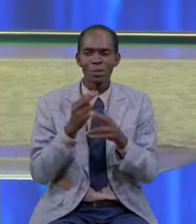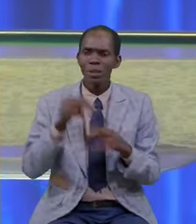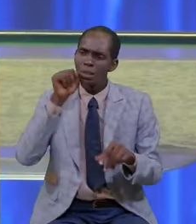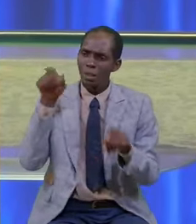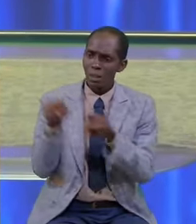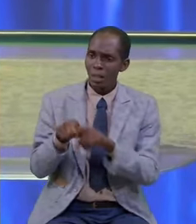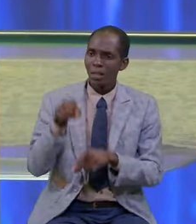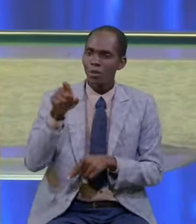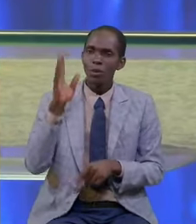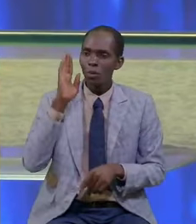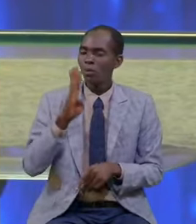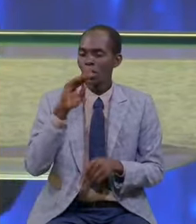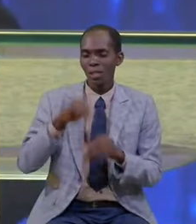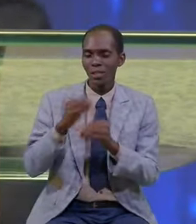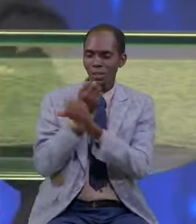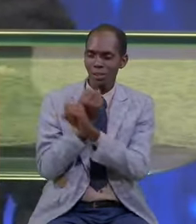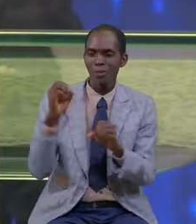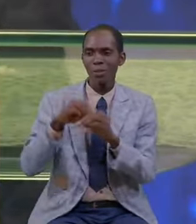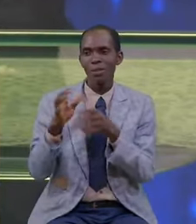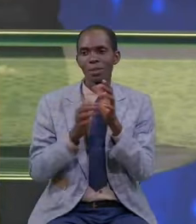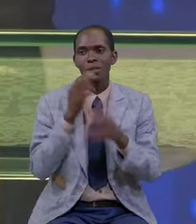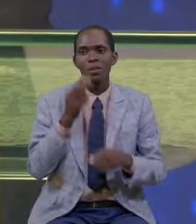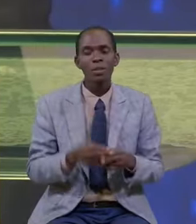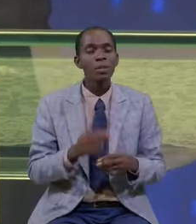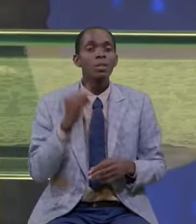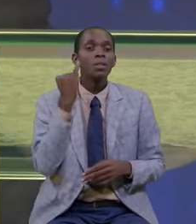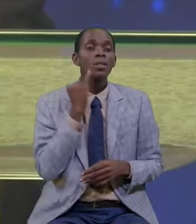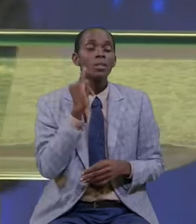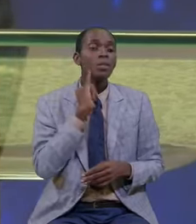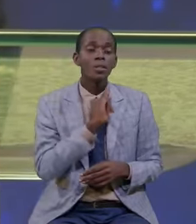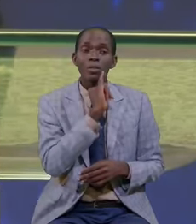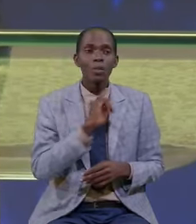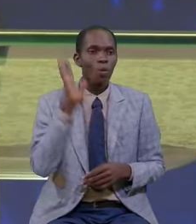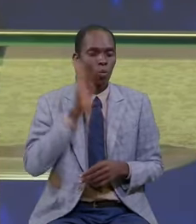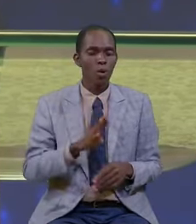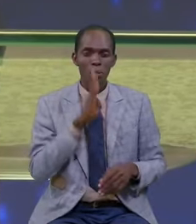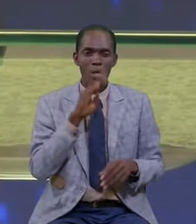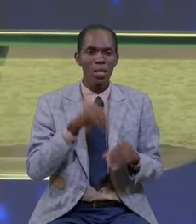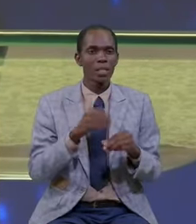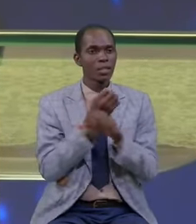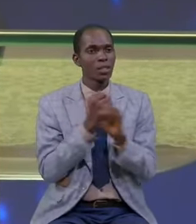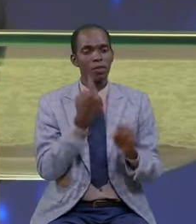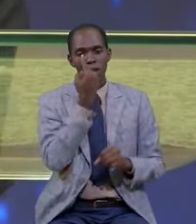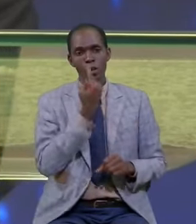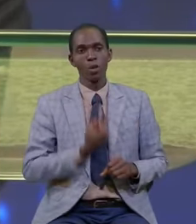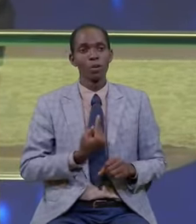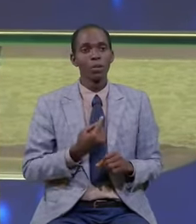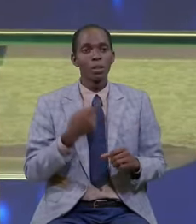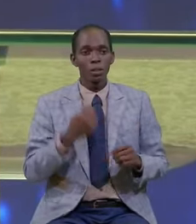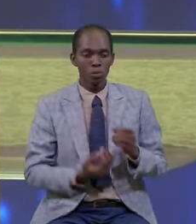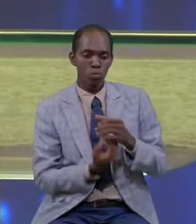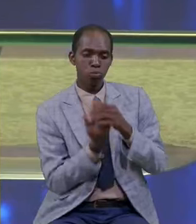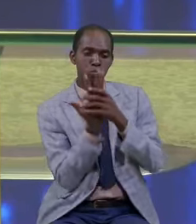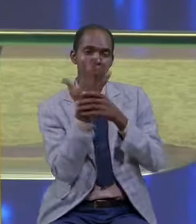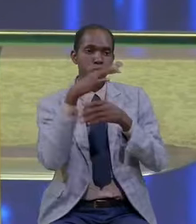demeurer en sécurité. Israël est en sécurité dans sa demeure. La source de Jacob est